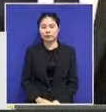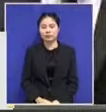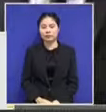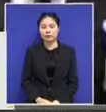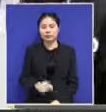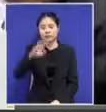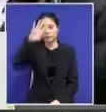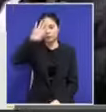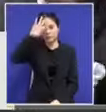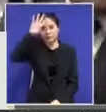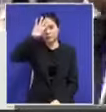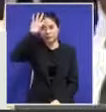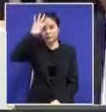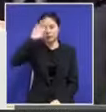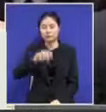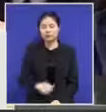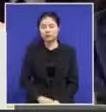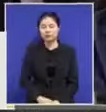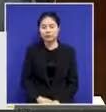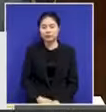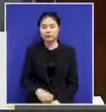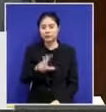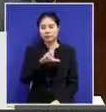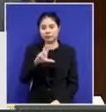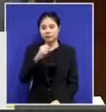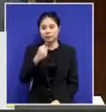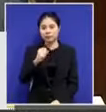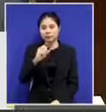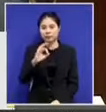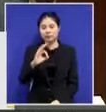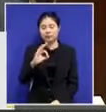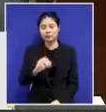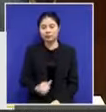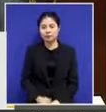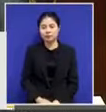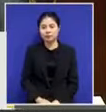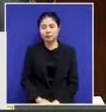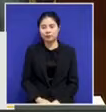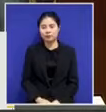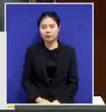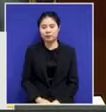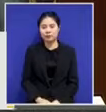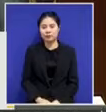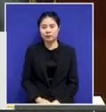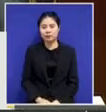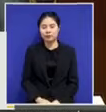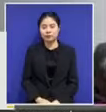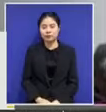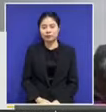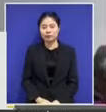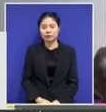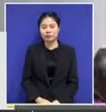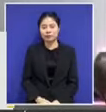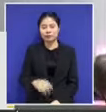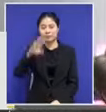นายธนาธรจึงรุ่งเรืองกิจครับ 319นายประเสริฐบุญเรือง ธนาธร